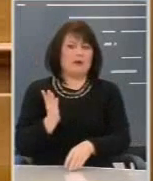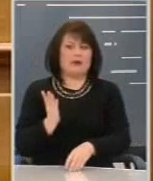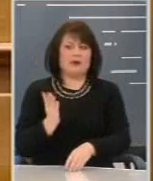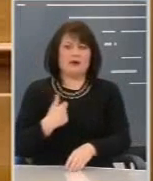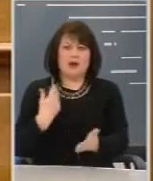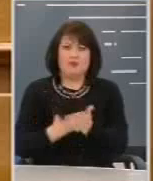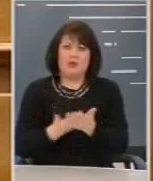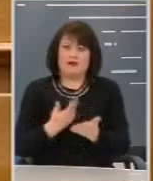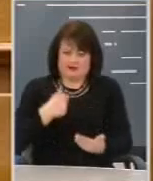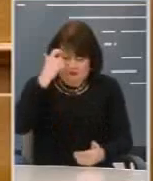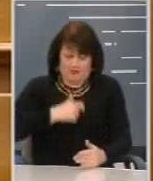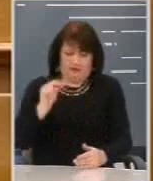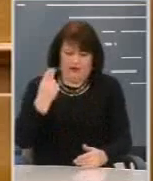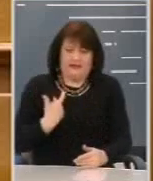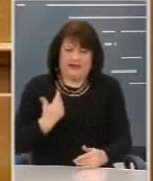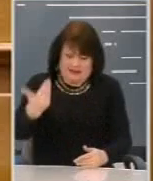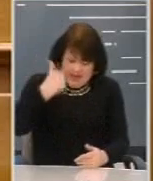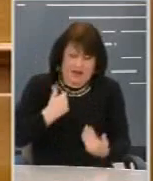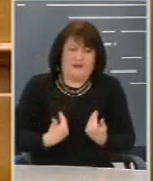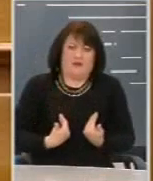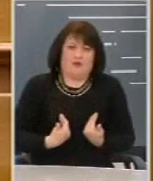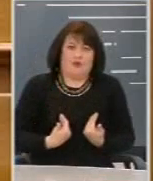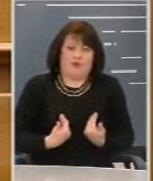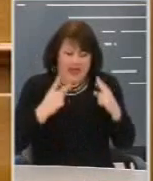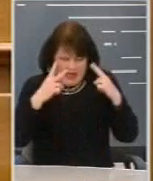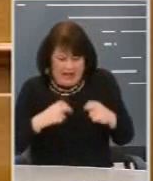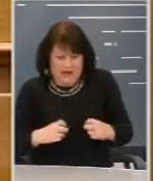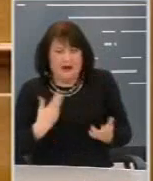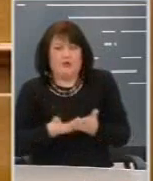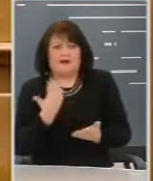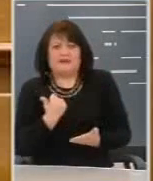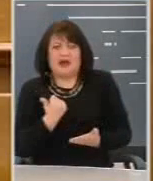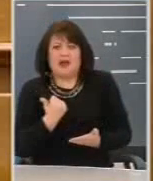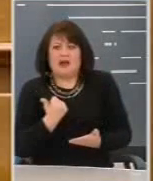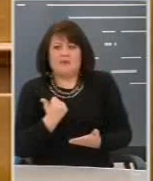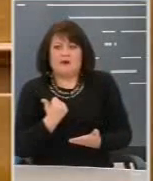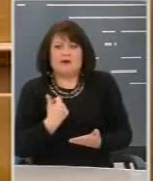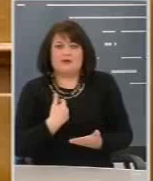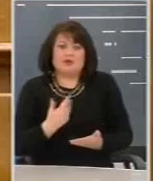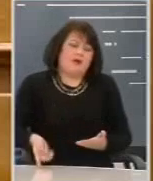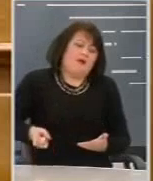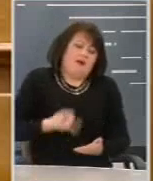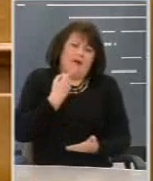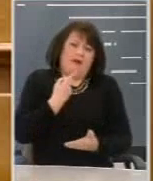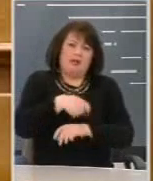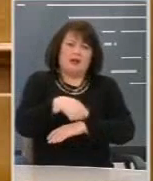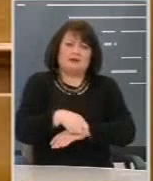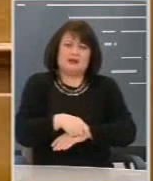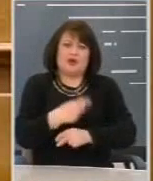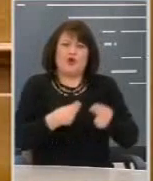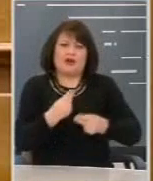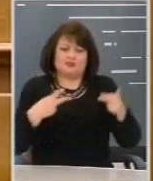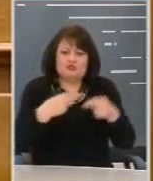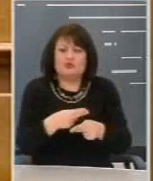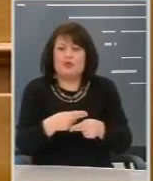παραστατικά, τι κάνουμε? Αν στην εταιρεία μου έρθει ένας και πει ο ελεγχτής, δεν βρήκα παραστατικά, την άλλη μέρα με έχει κλείσει, με έχει πάει μέσα. Μου έχει μπλοκάρει τους λογαριασμούς,